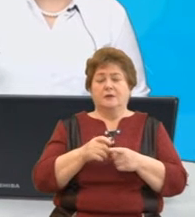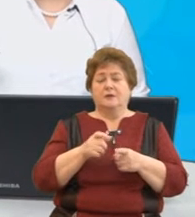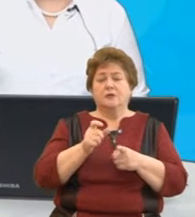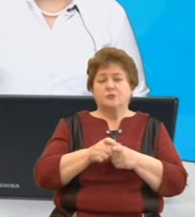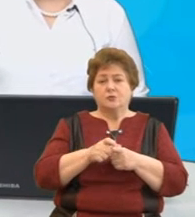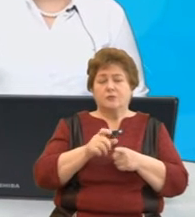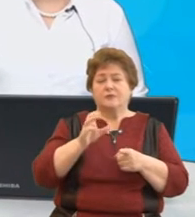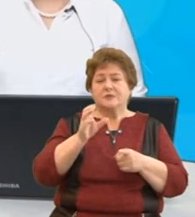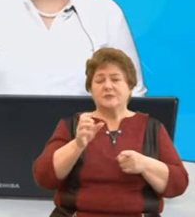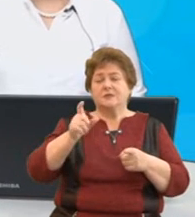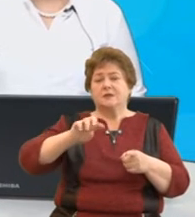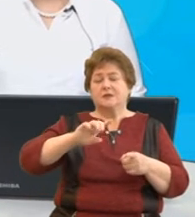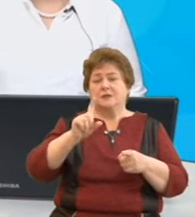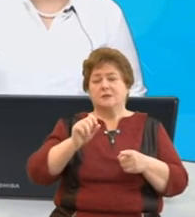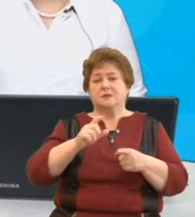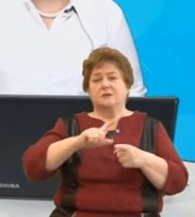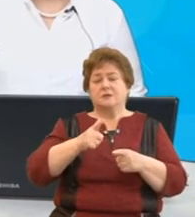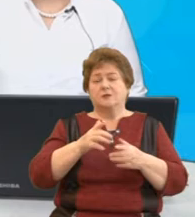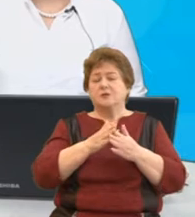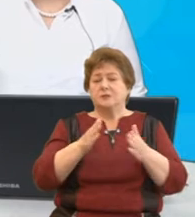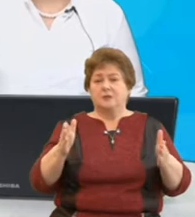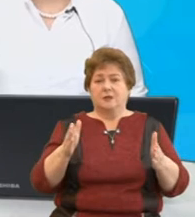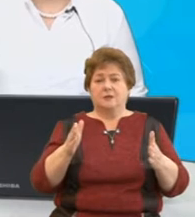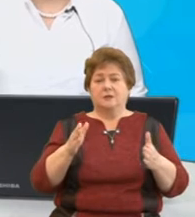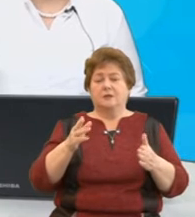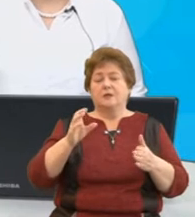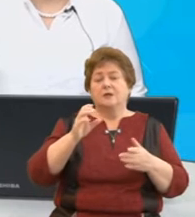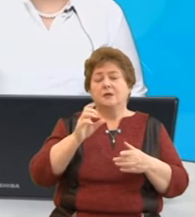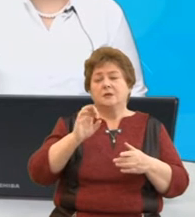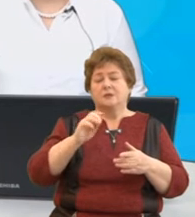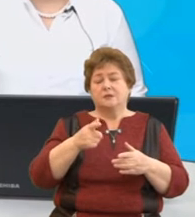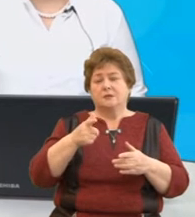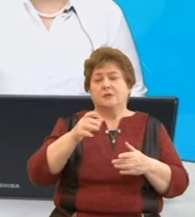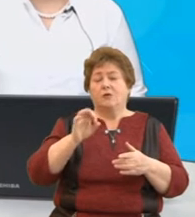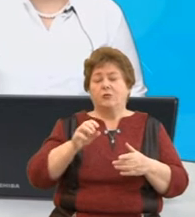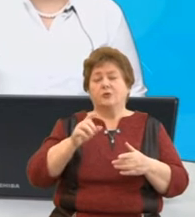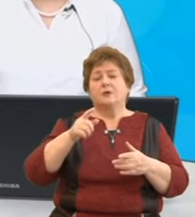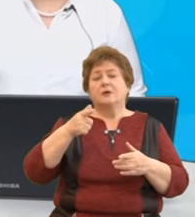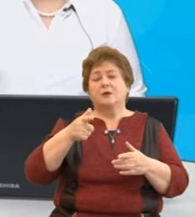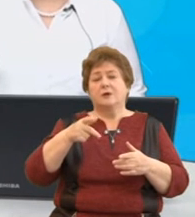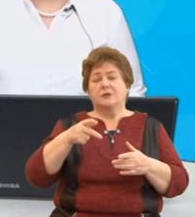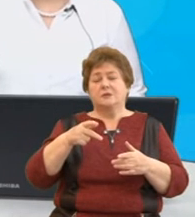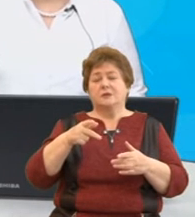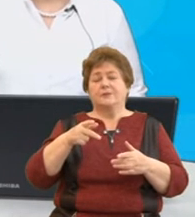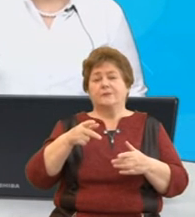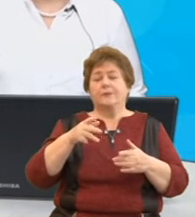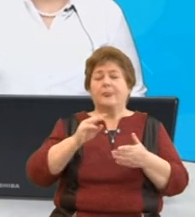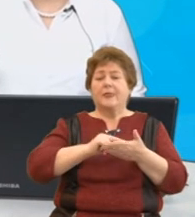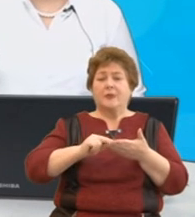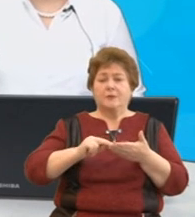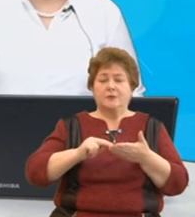слове съезд ъ разделяет согласный от глаз на письме